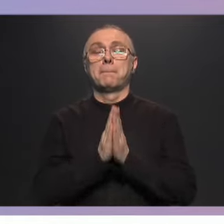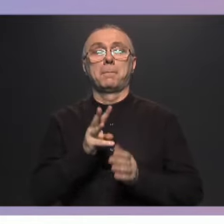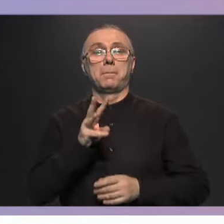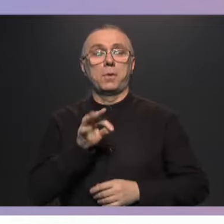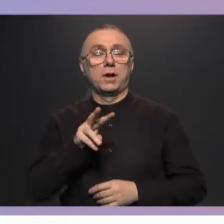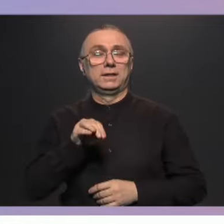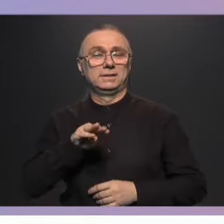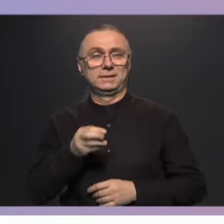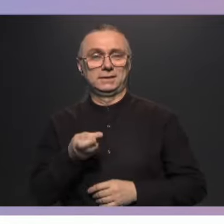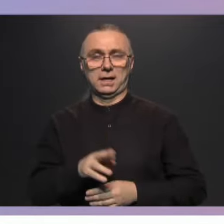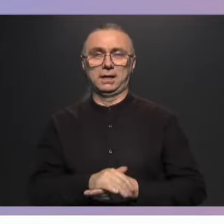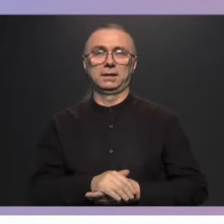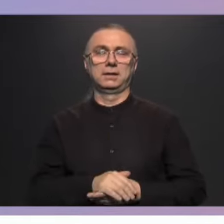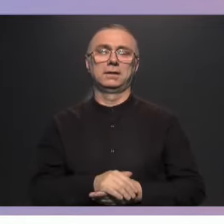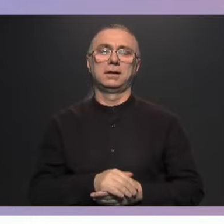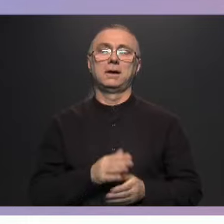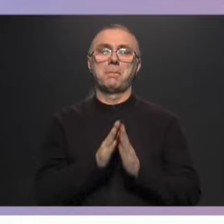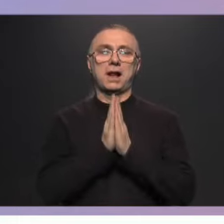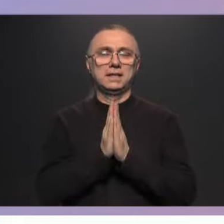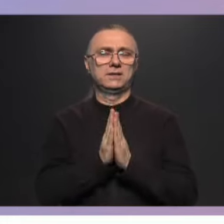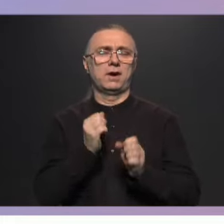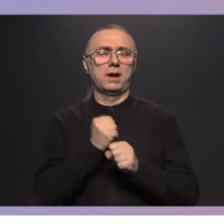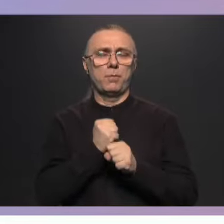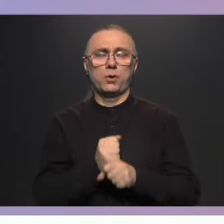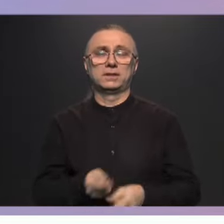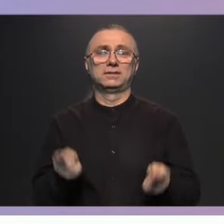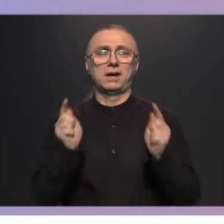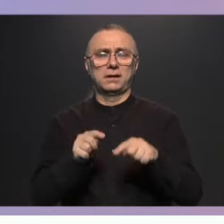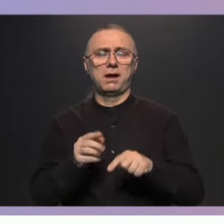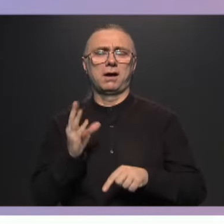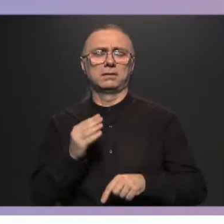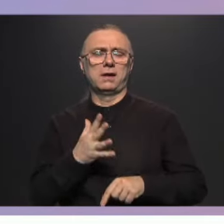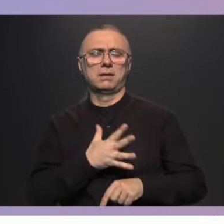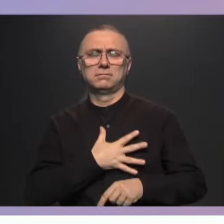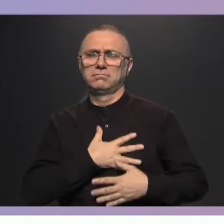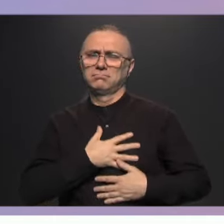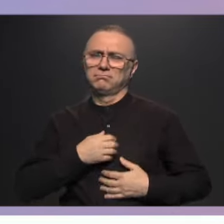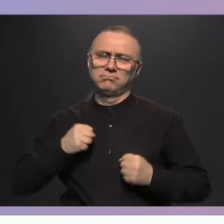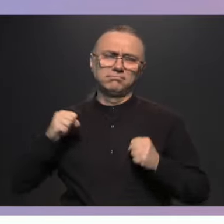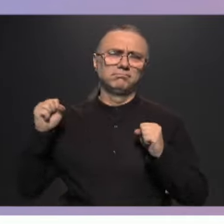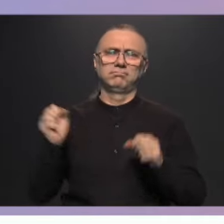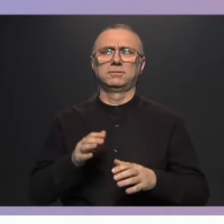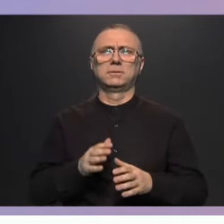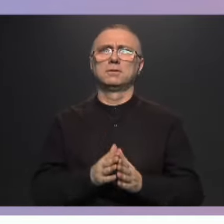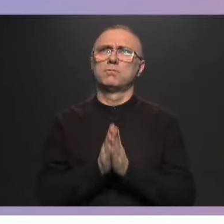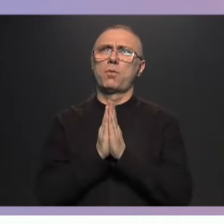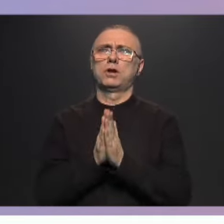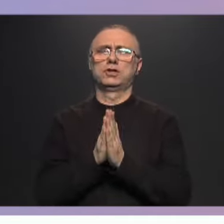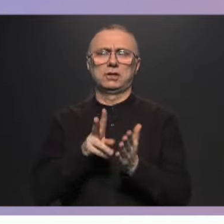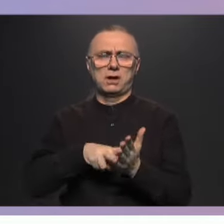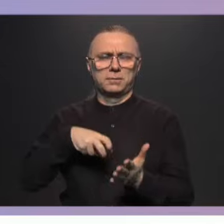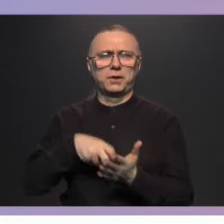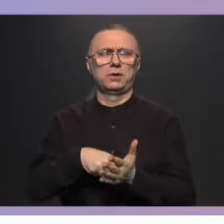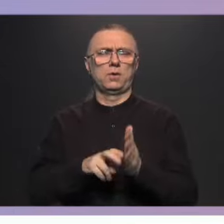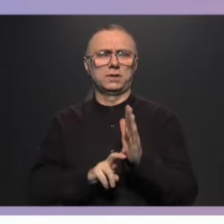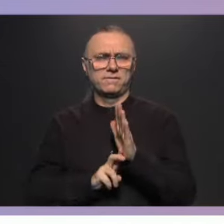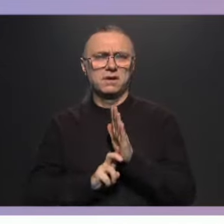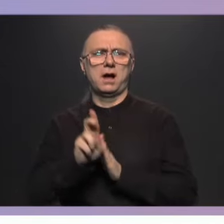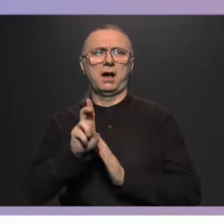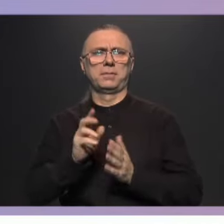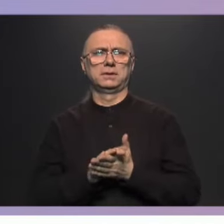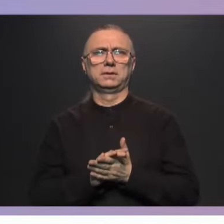так не работает. Работает только тогда, когда с полной отдачей, до пота, наверное, молишься, коленопреклонно, в храме,